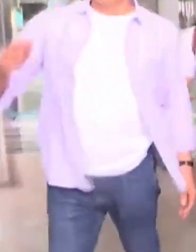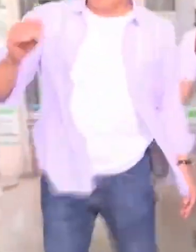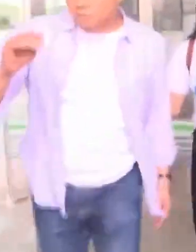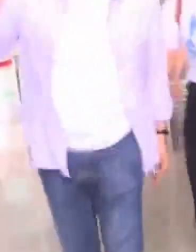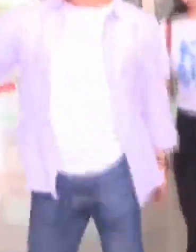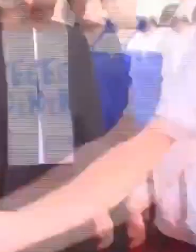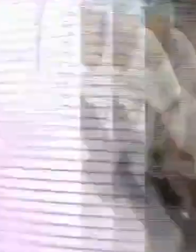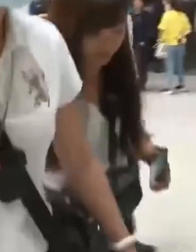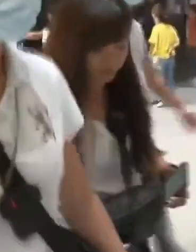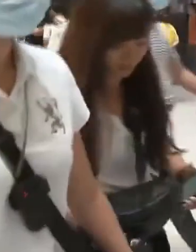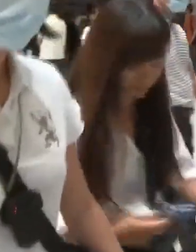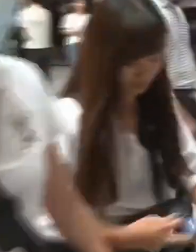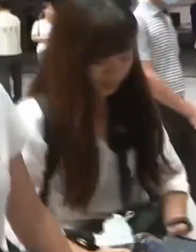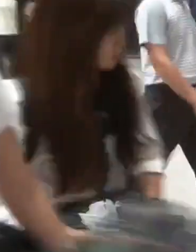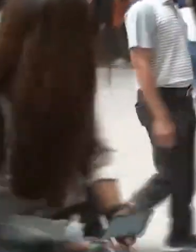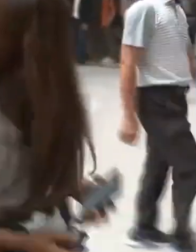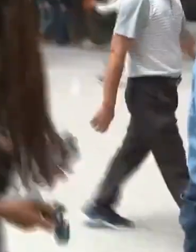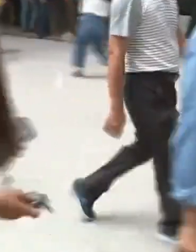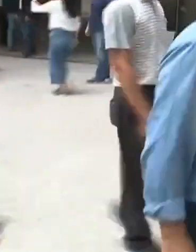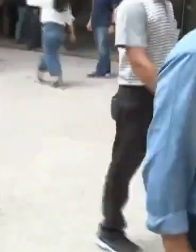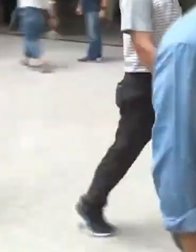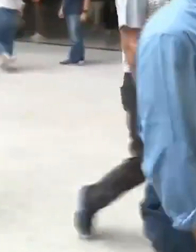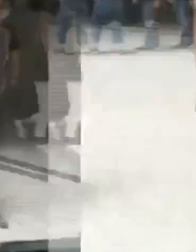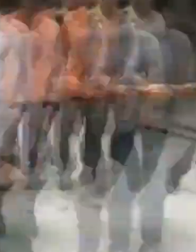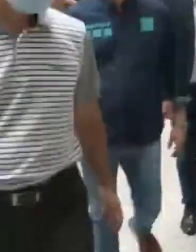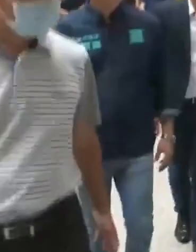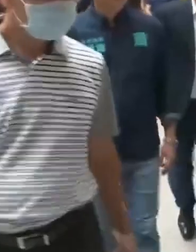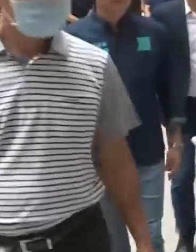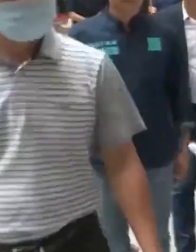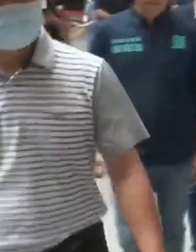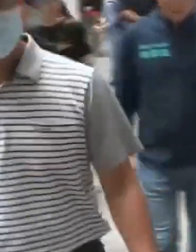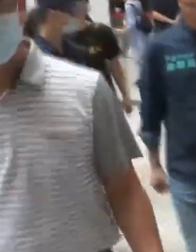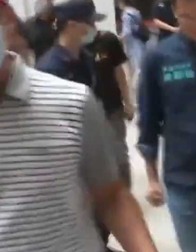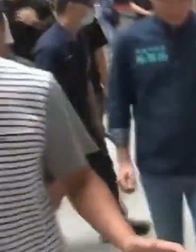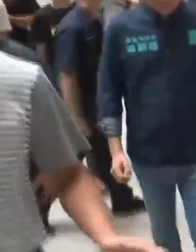将会喺今个月15号投票，当选人任期只有大约2年半。